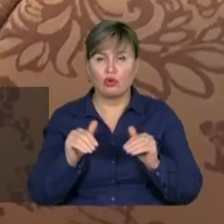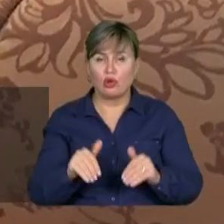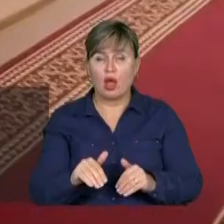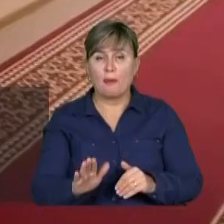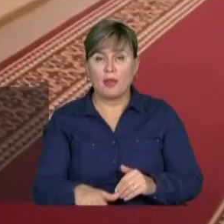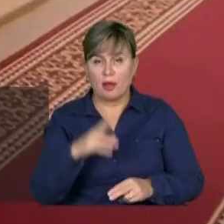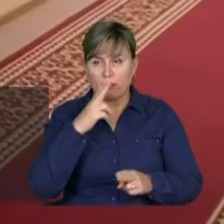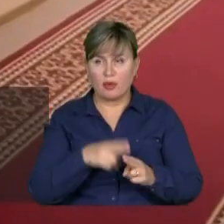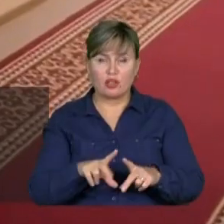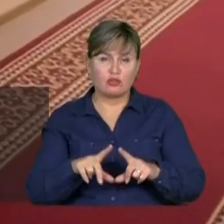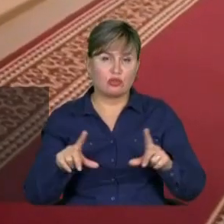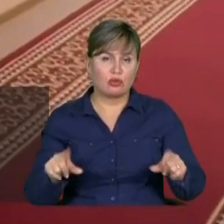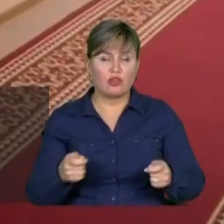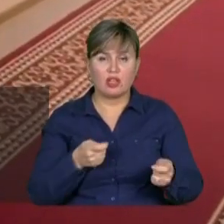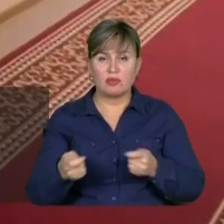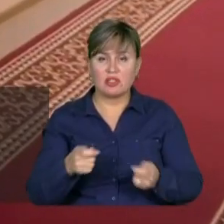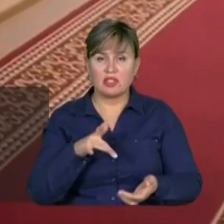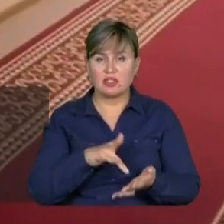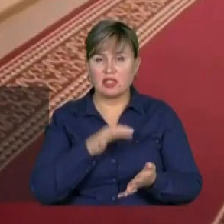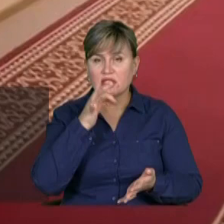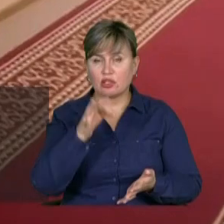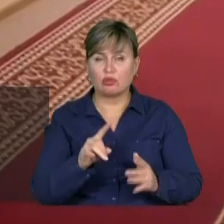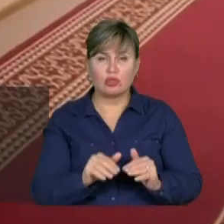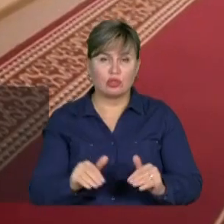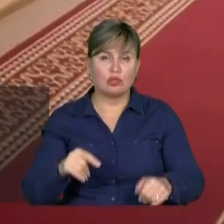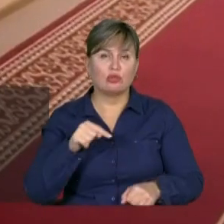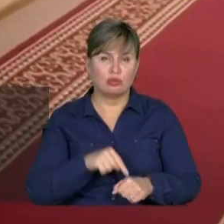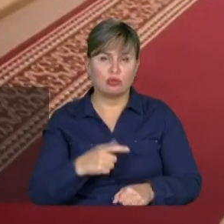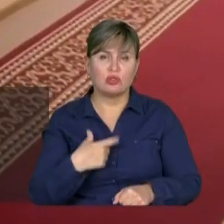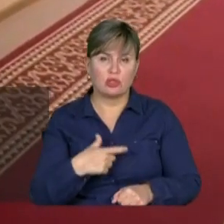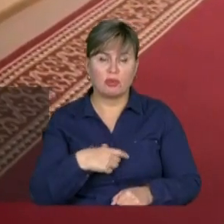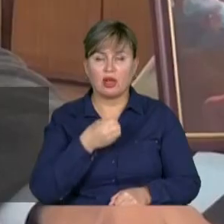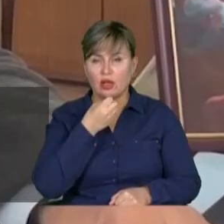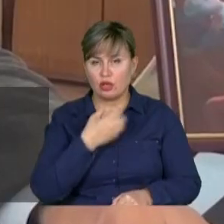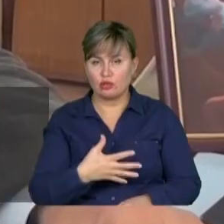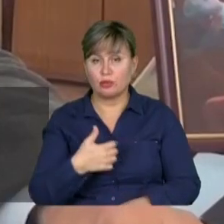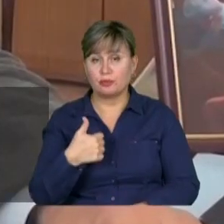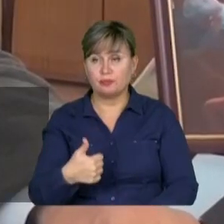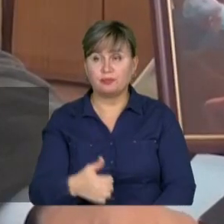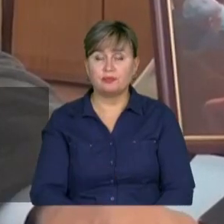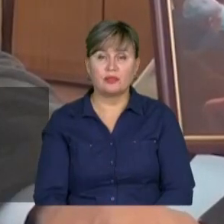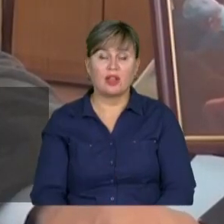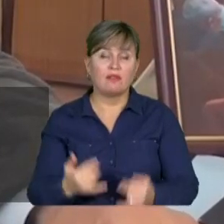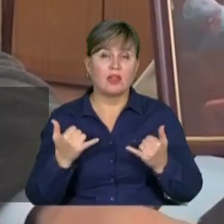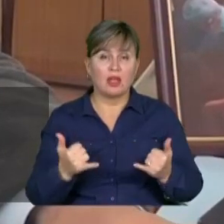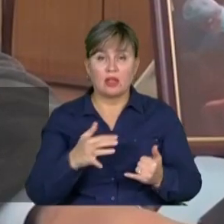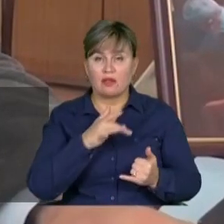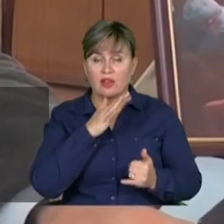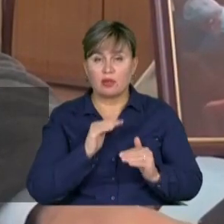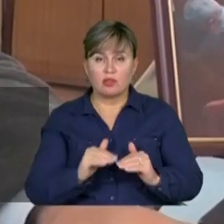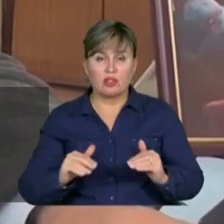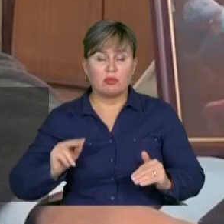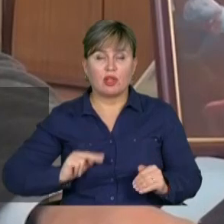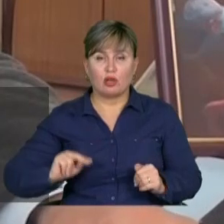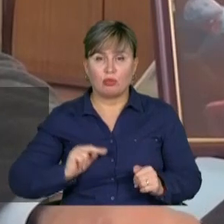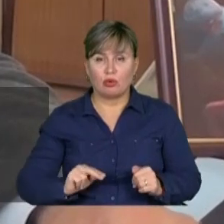младший братик в школе. В администрации центра отмечают, что дети чувствуют себя хорошо. В данное время с детьми